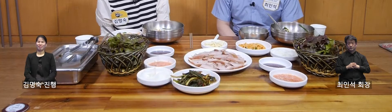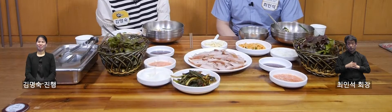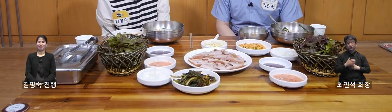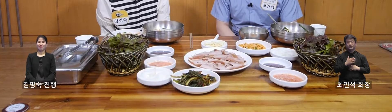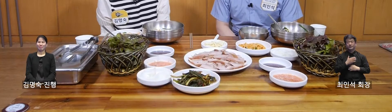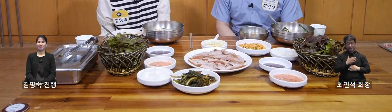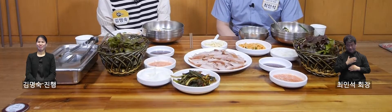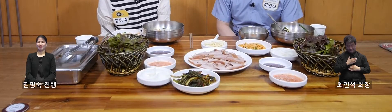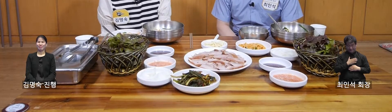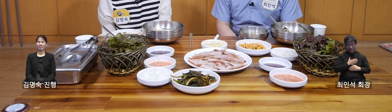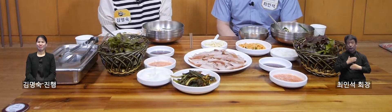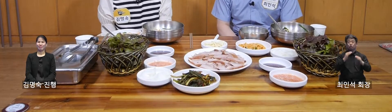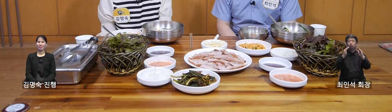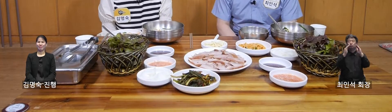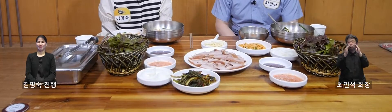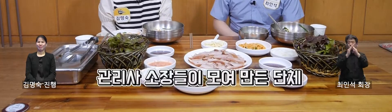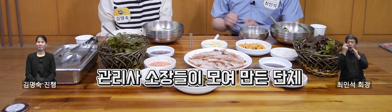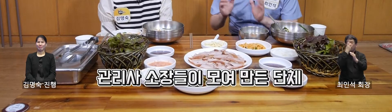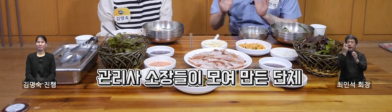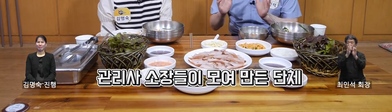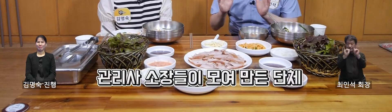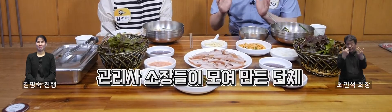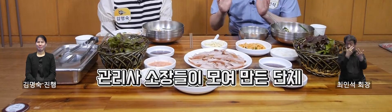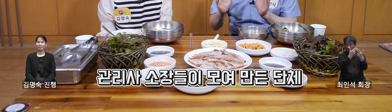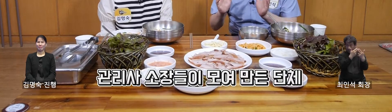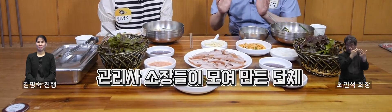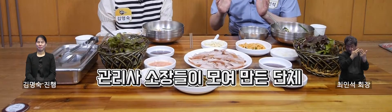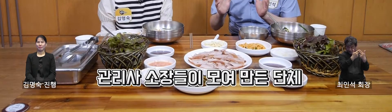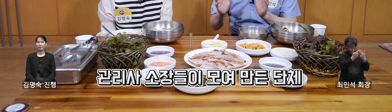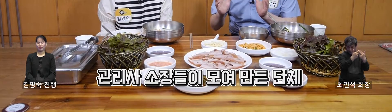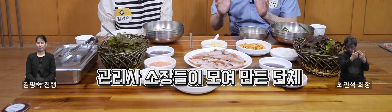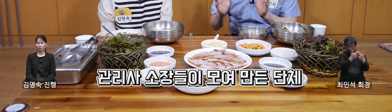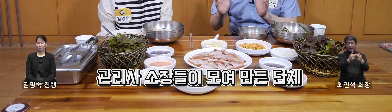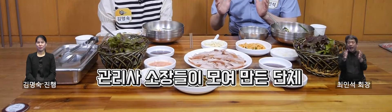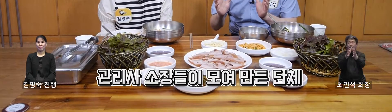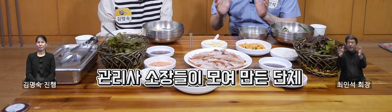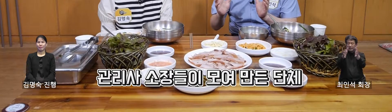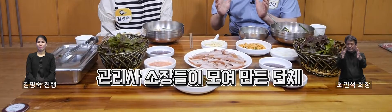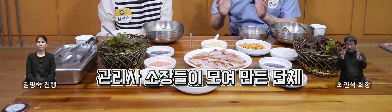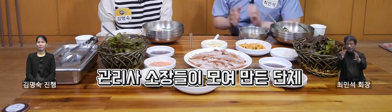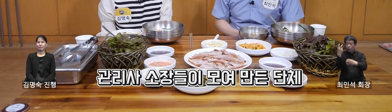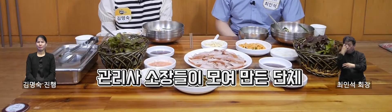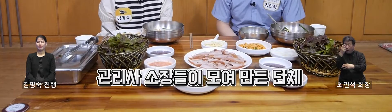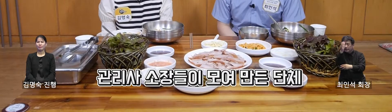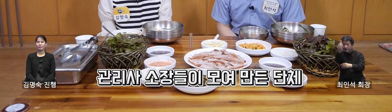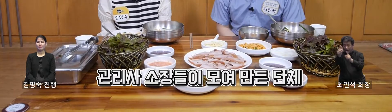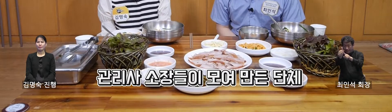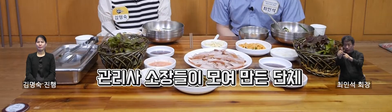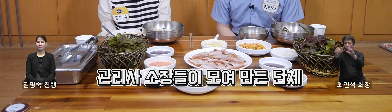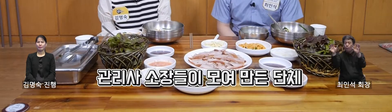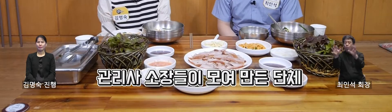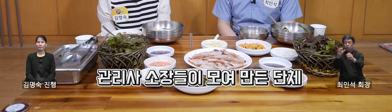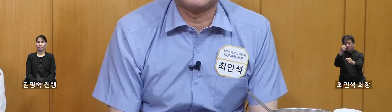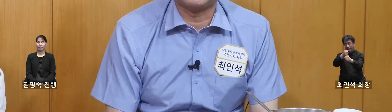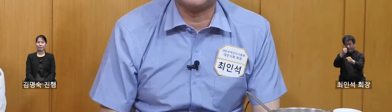그 주택관리사협회는요, 관리사 소장님들이 모여서 만든 이런 단체라고 볼 수가